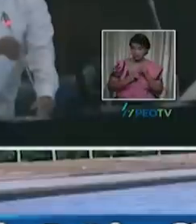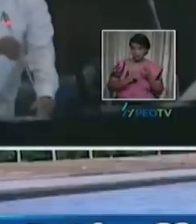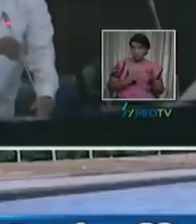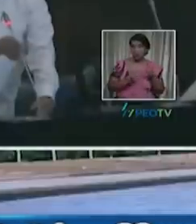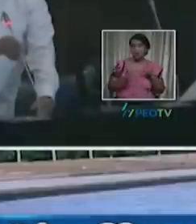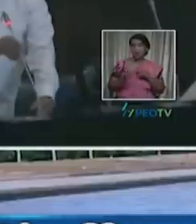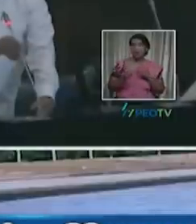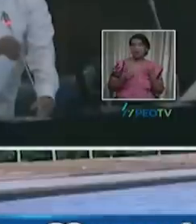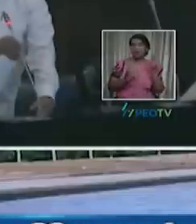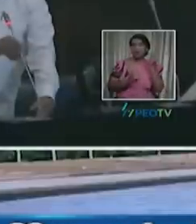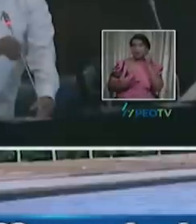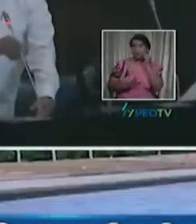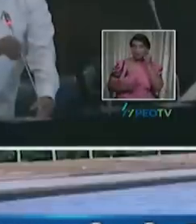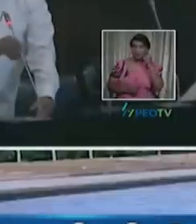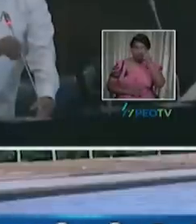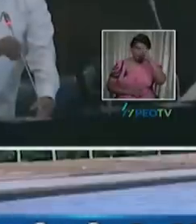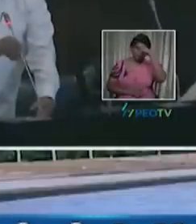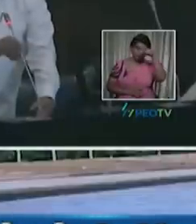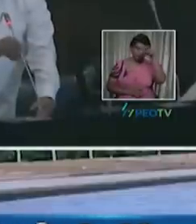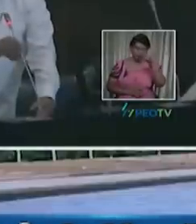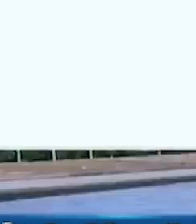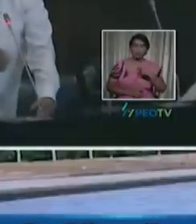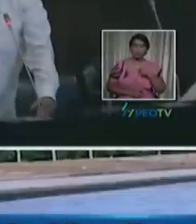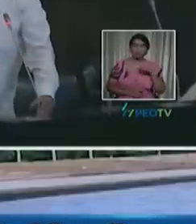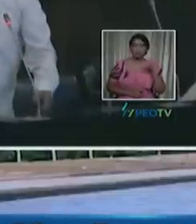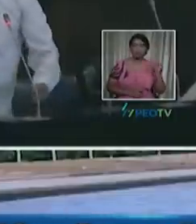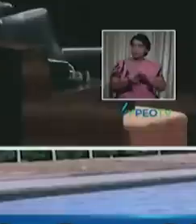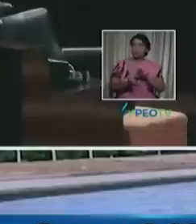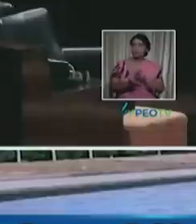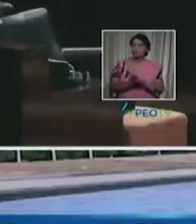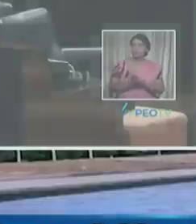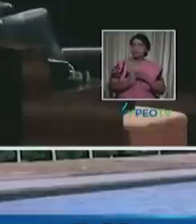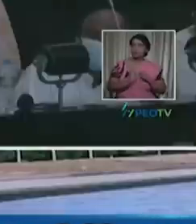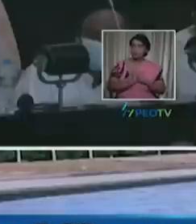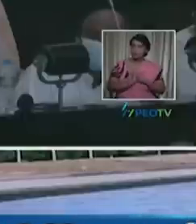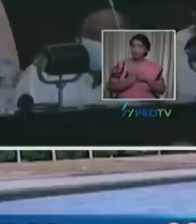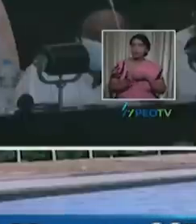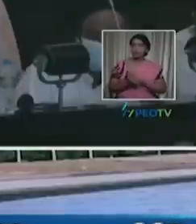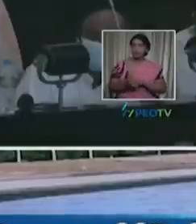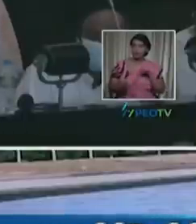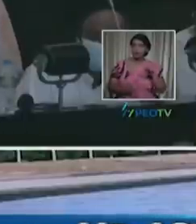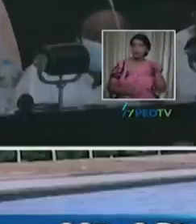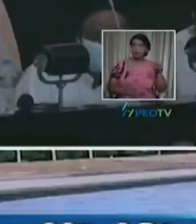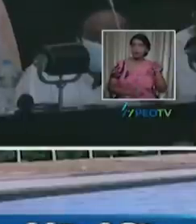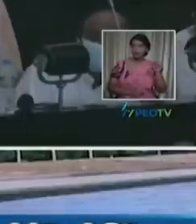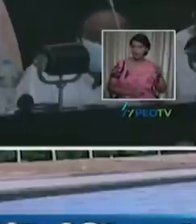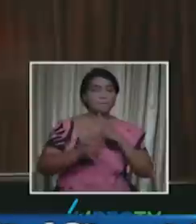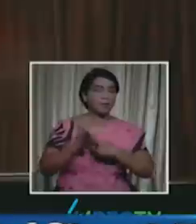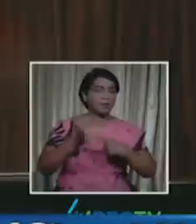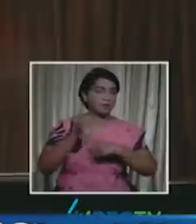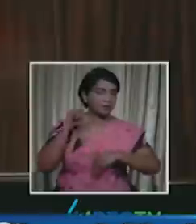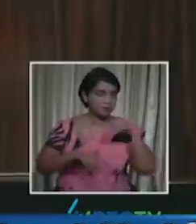කුමාර දිසානායකගේ නම එම පක්ෂයේ මන්ත්‍රී විජිත හේරත් යෝජනා කළ අතර එය මන්ත්‍රිනී හරිනි අමරසූරිය විසින් ස්ථීර